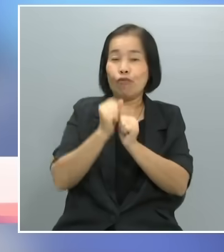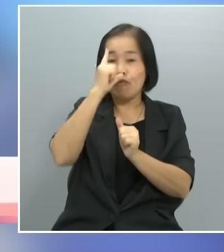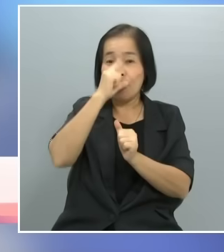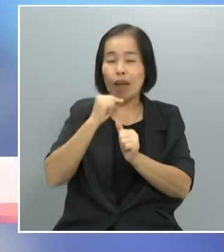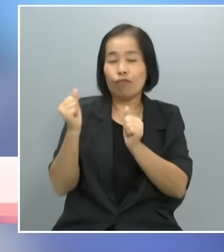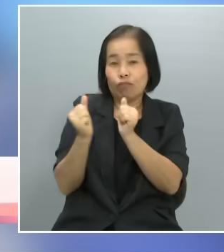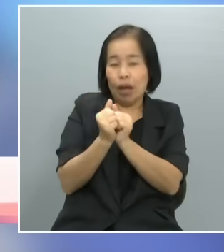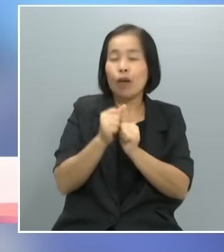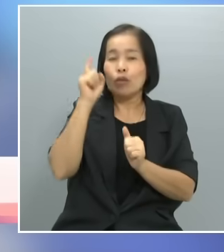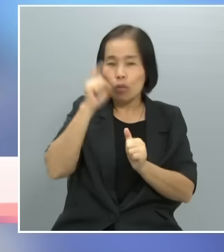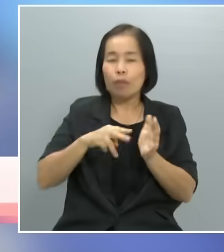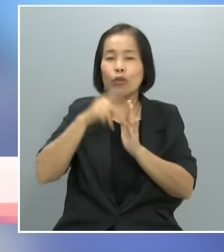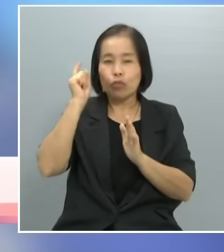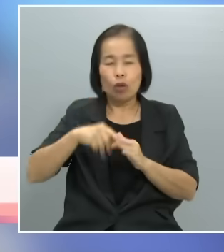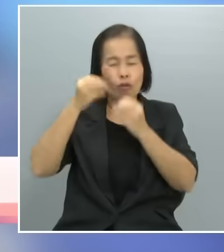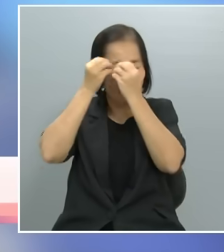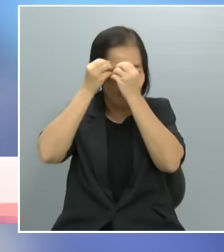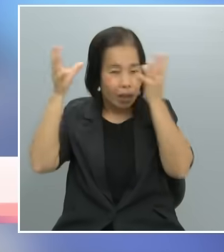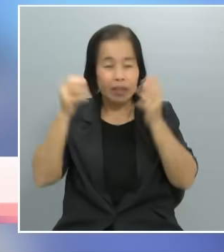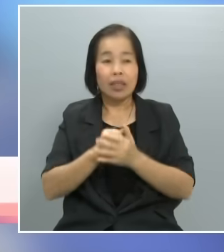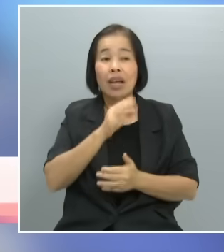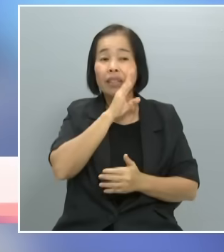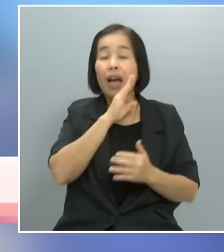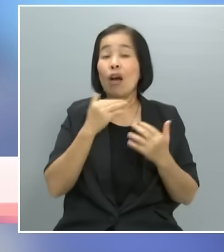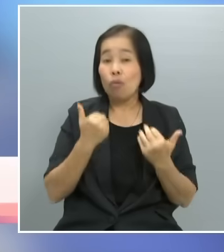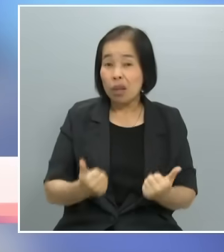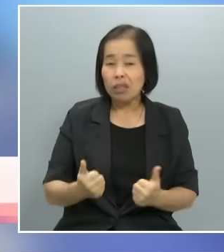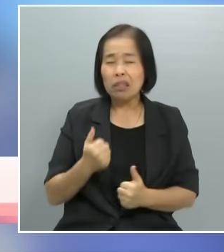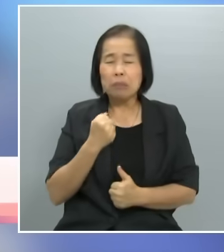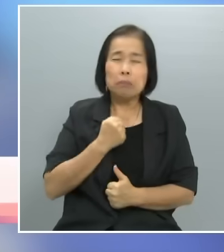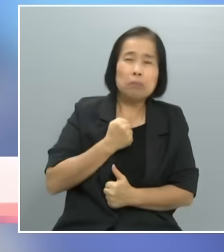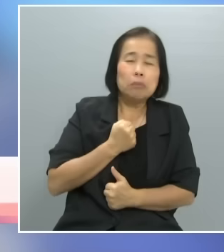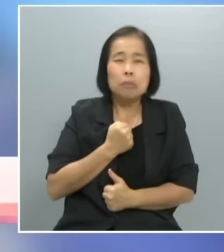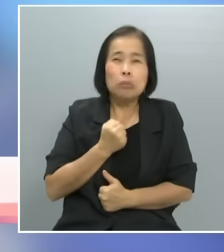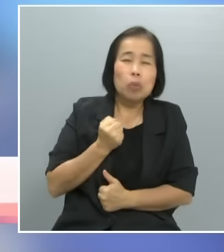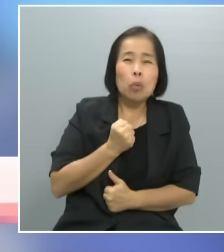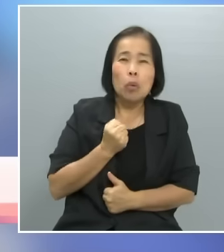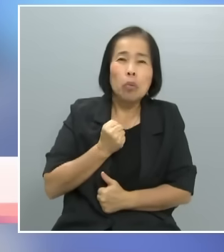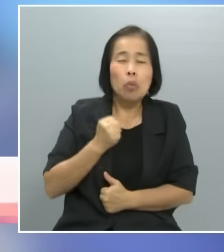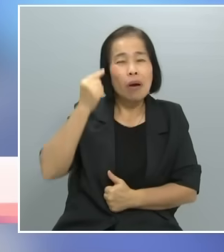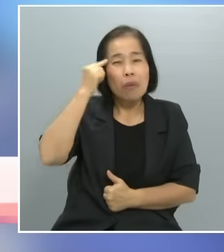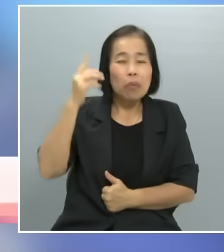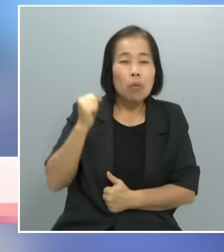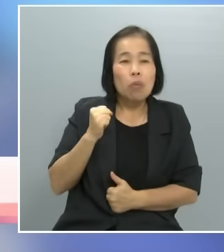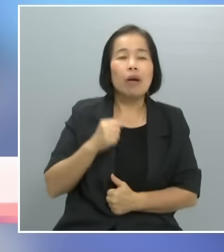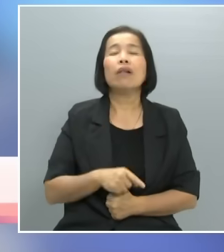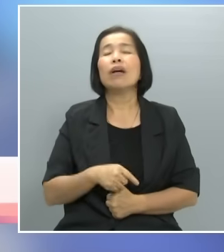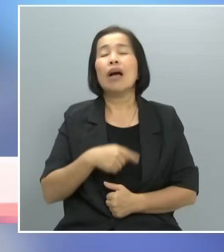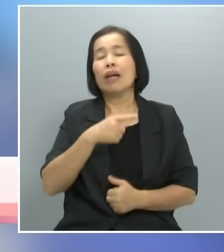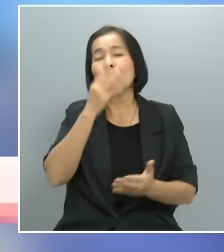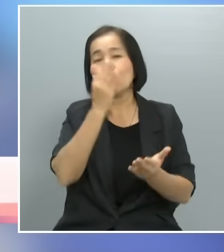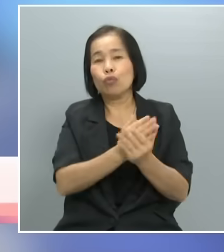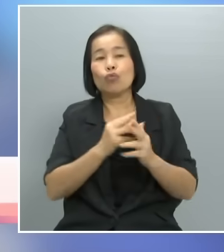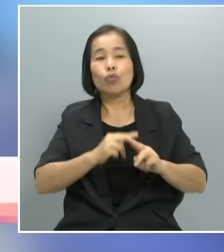ฝันของคุณให้มันเกิดขึ้นและถ้าวันนี้คุณยังไม่ได้ในสิ่งที่คุณกำลังใฝ่ฝันคุณอย่าหยุดความฝันของคุ